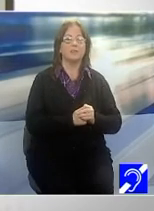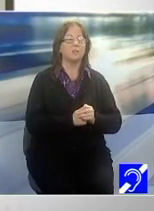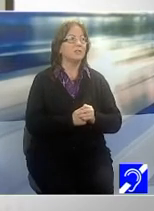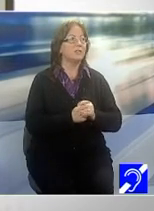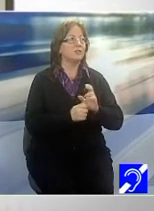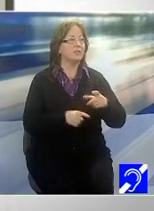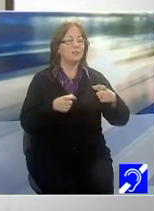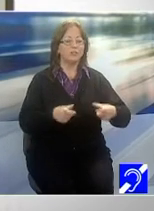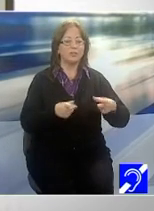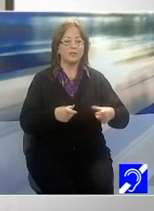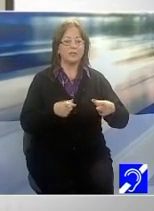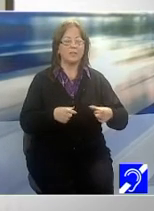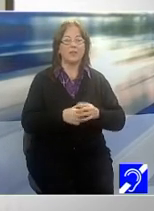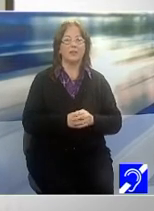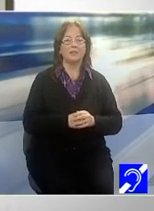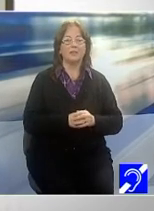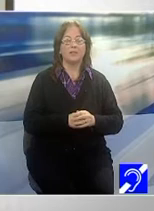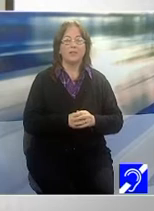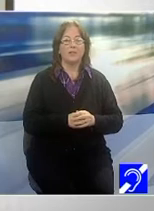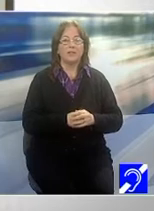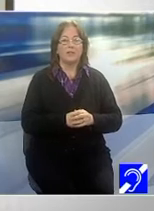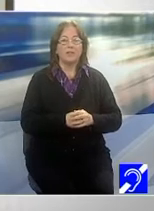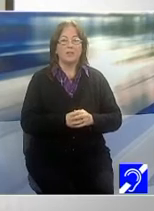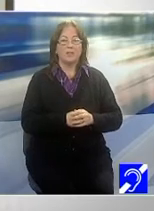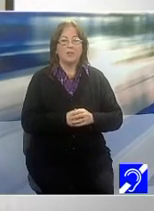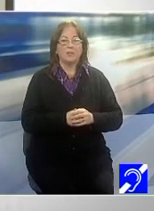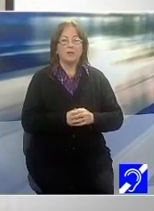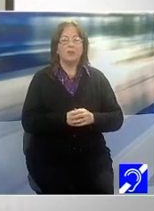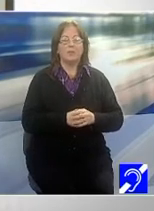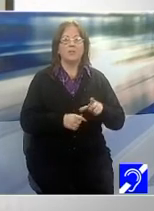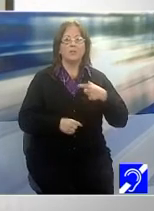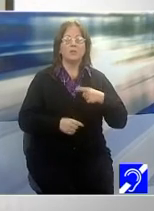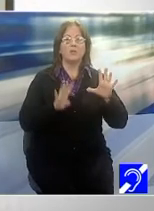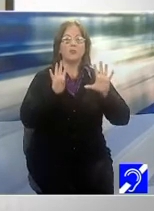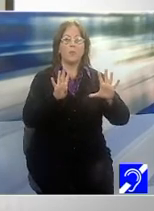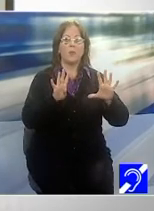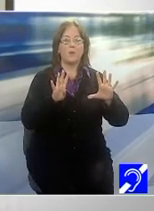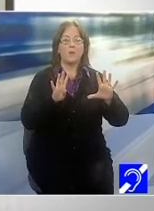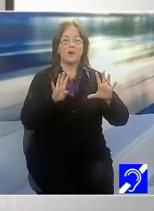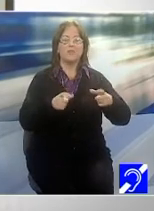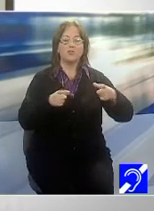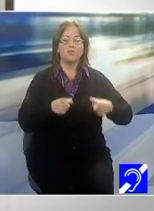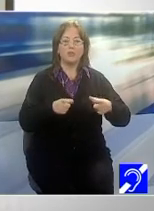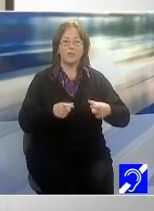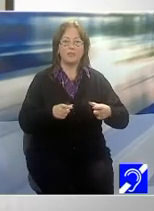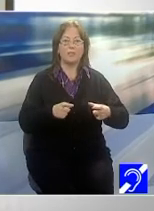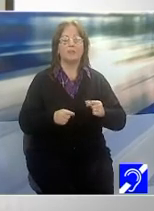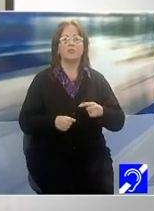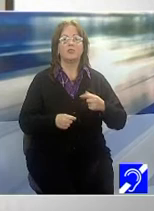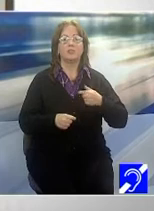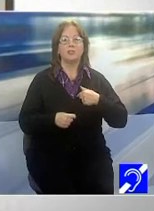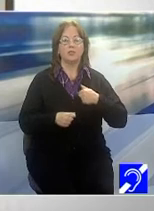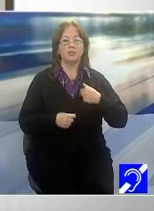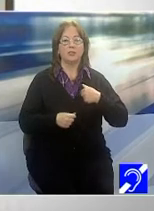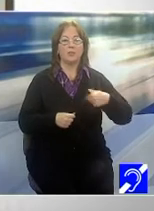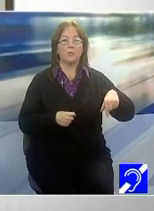case ale corpului didactic sau biblioteci universitare. Sunt 9 astfel de centre Și noi suntem unul dintre ele. La Biblioteca